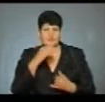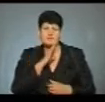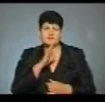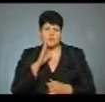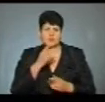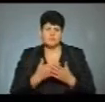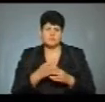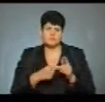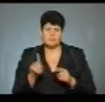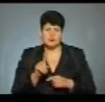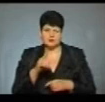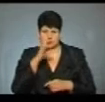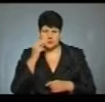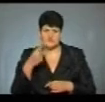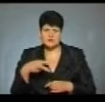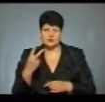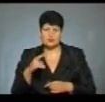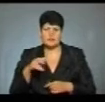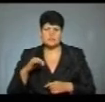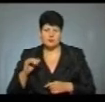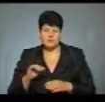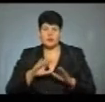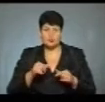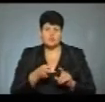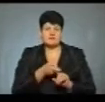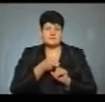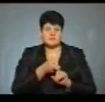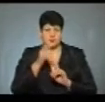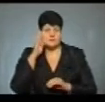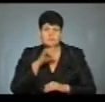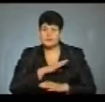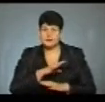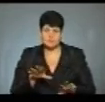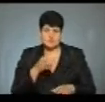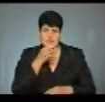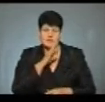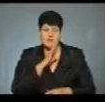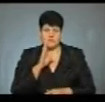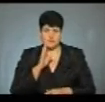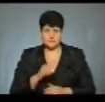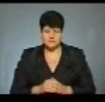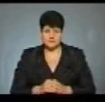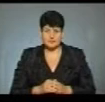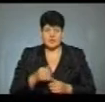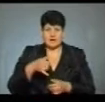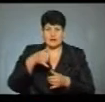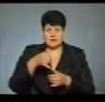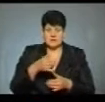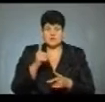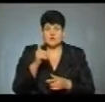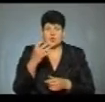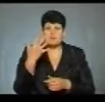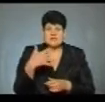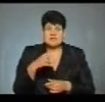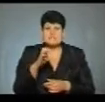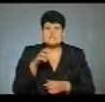пів на першу ночі, 22 листопада. Потім зв'язку із хлопцем не було, розповіла його мати Оксана Груб'як. Ріст Віктора Груб'яка